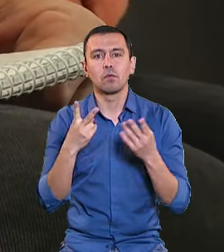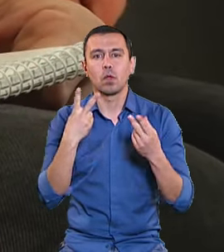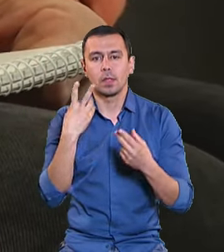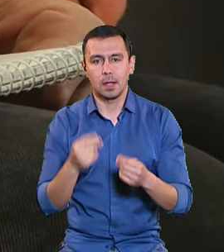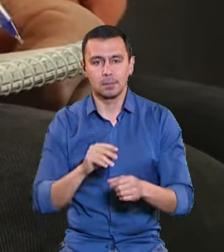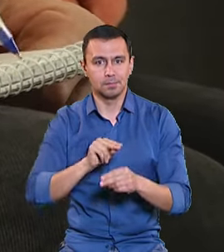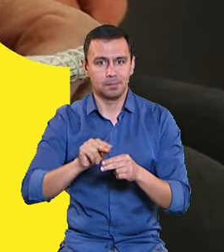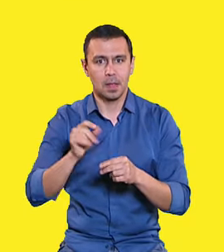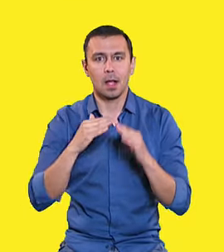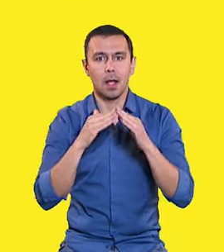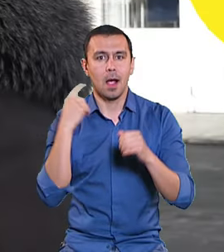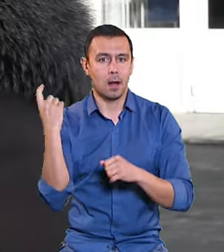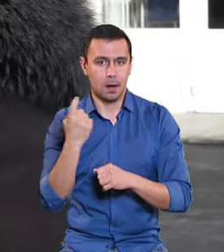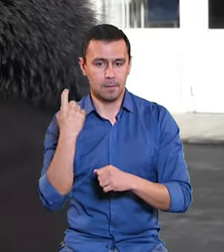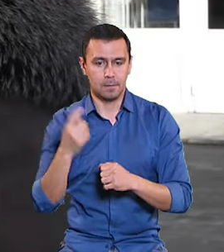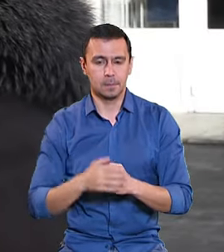для аграріїв.